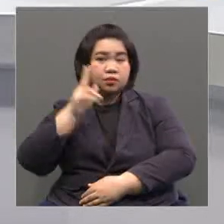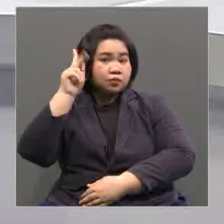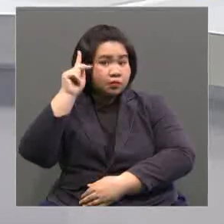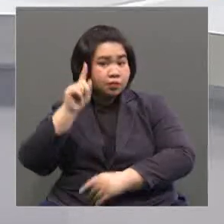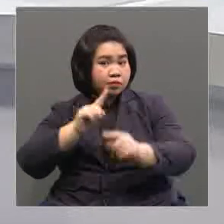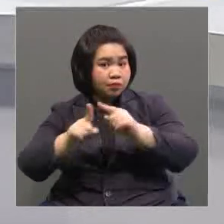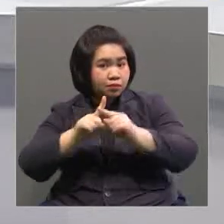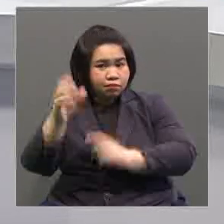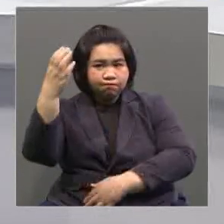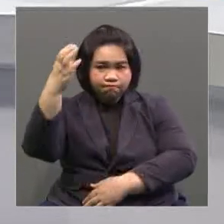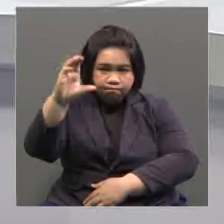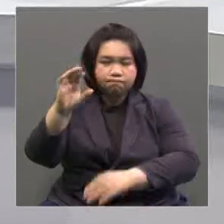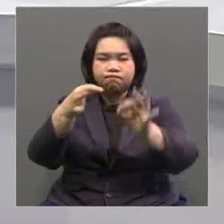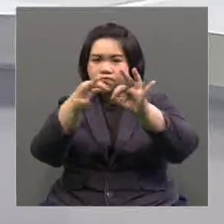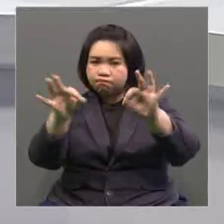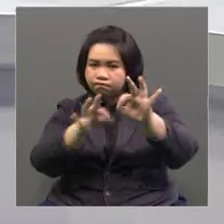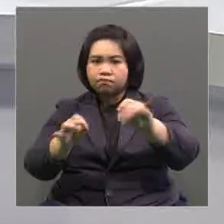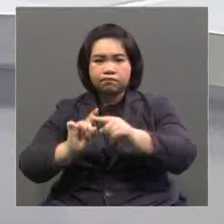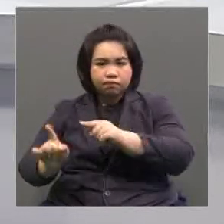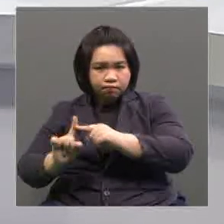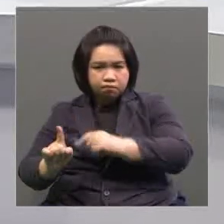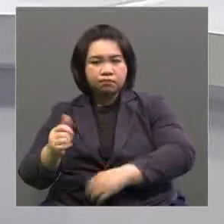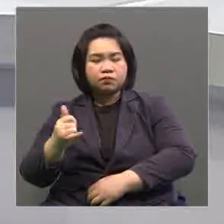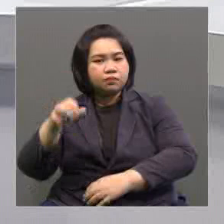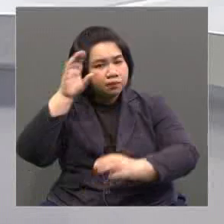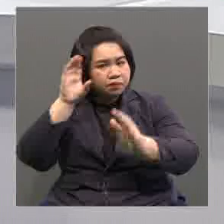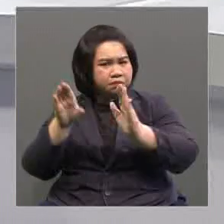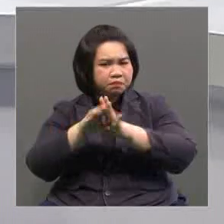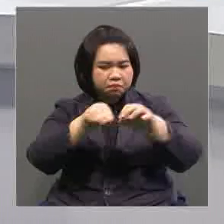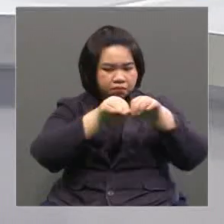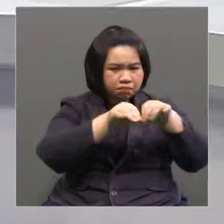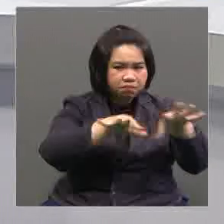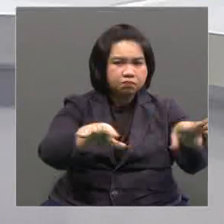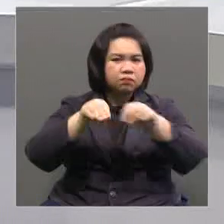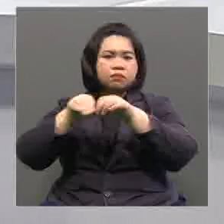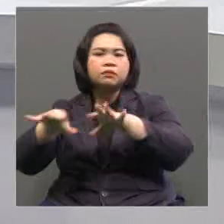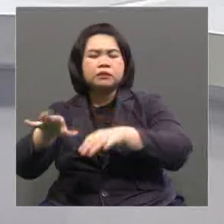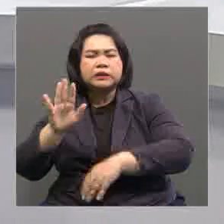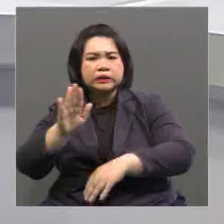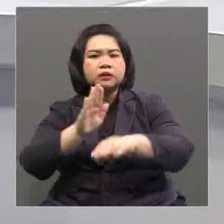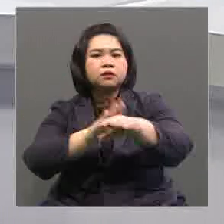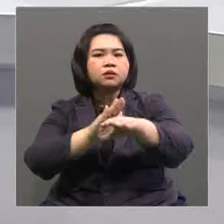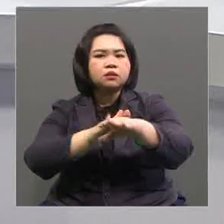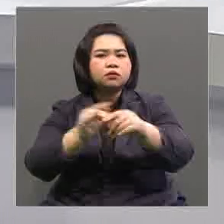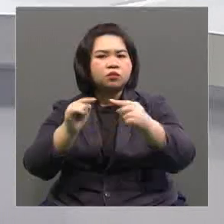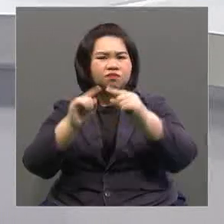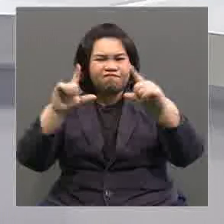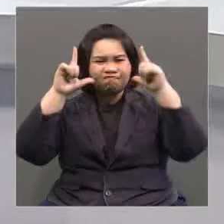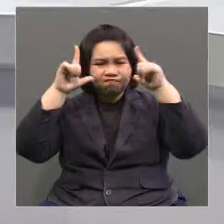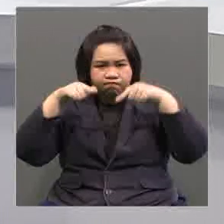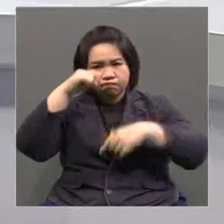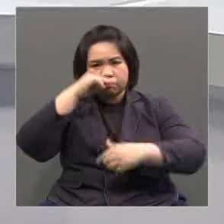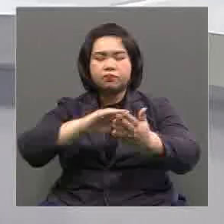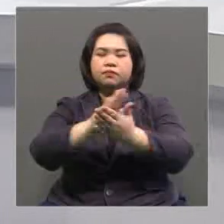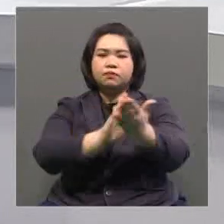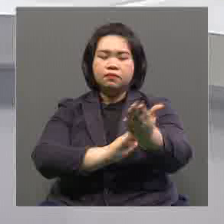อะไรหรือว่าแม้แต่ในส่วนของการสื่อสารภาพเหตุการณ์ต่างๆออกไปอยากให้คำนึงถึงภาพลักษณ์ของประเทศกันนิดนึง